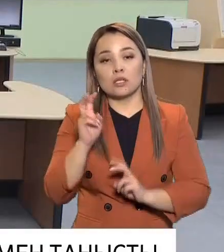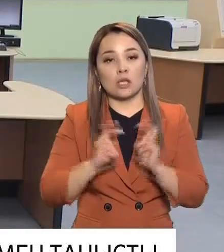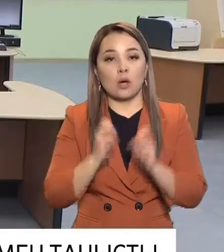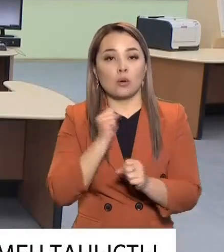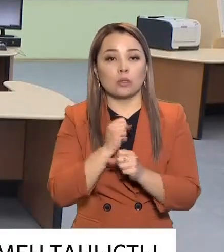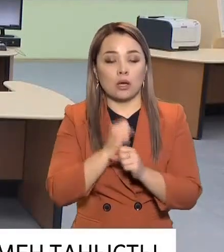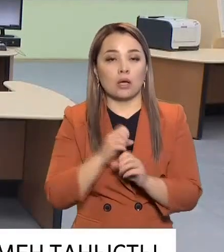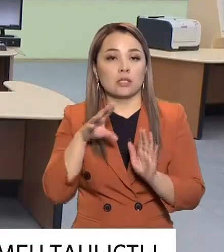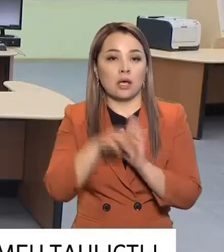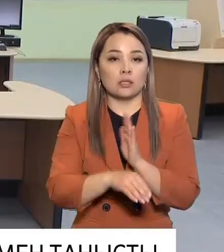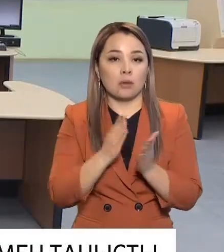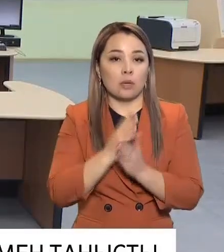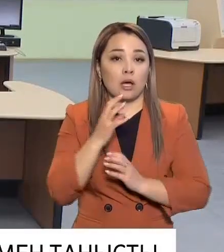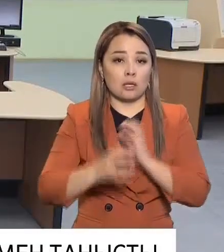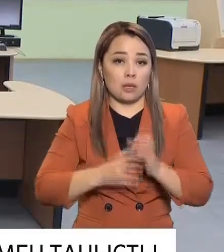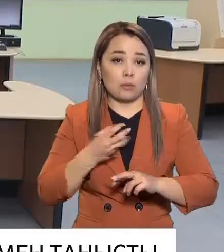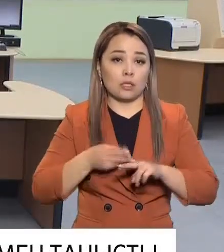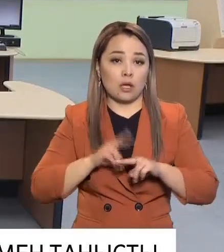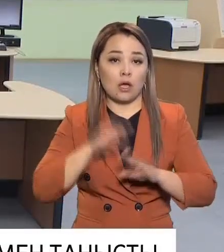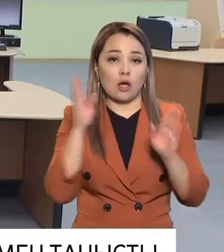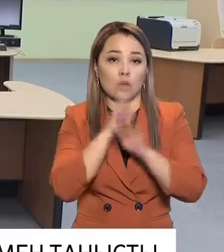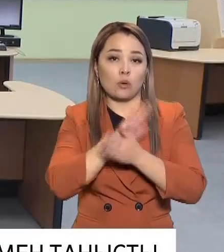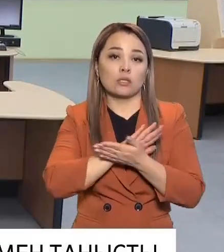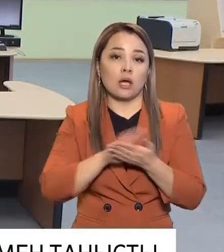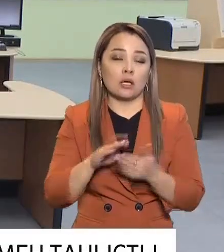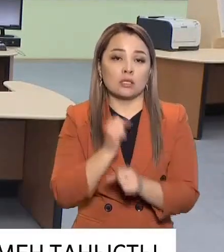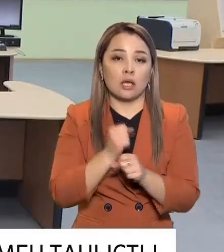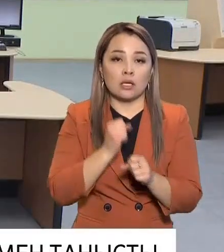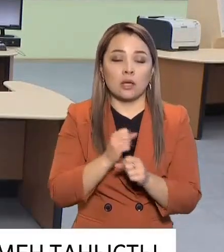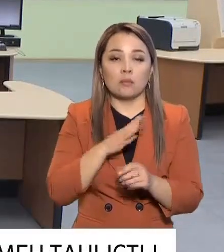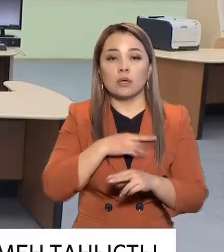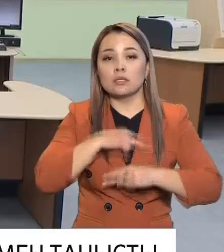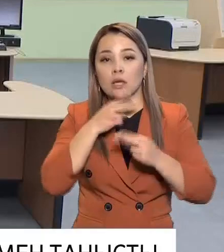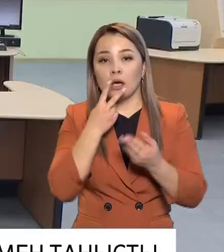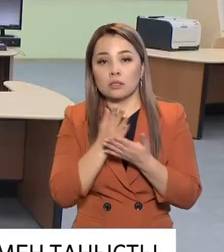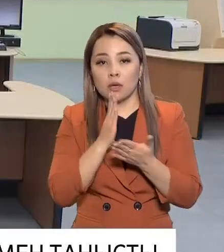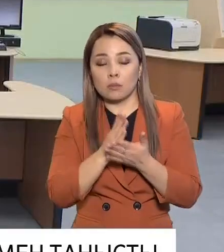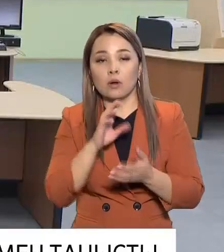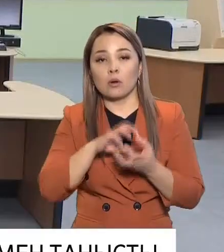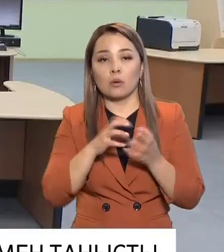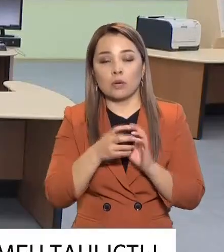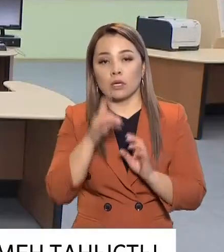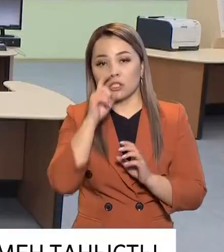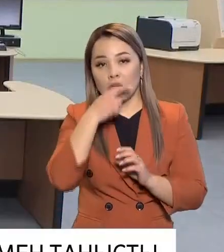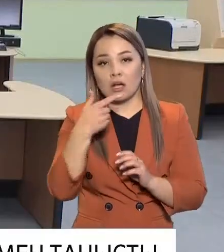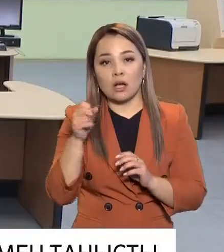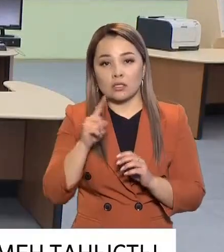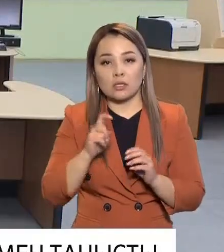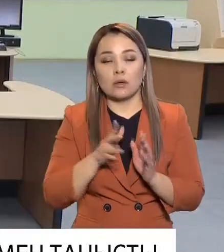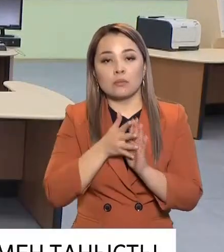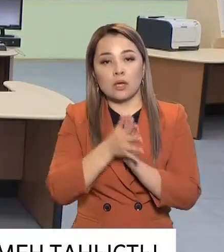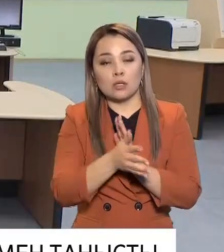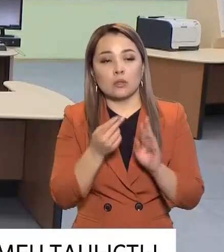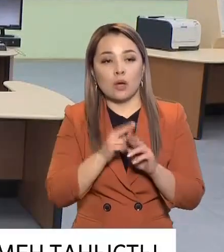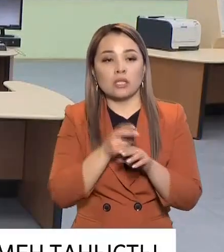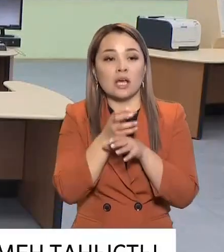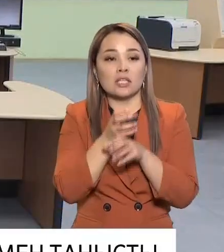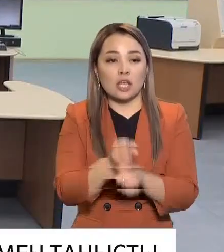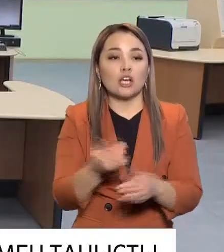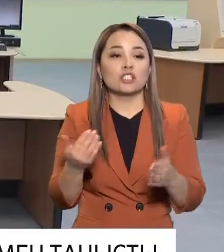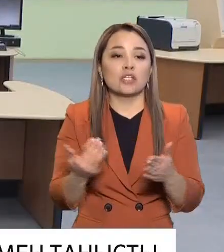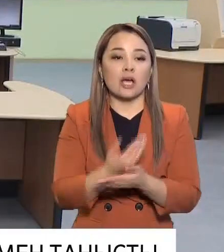зауыттардың қатарына қосады. Сондай-ақ барынша экологиялық таза өндіріске ден қойып отырмыз. Көмір қышқыл газын ауаға жіберуді азайту үшін